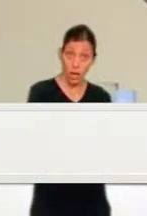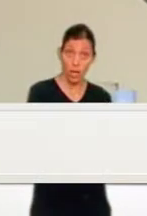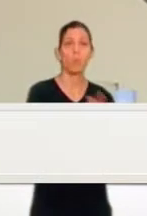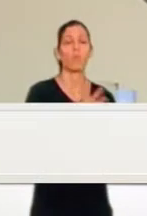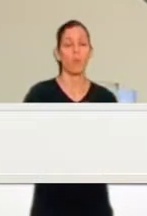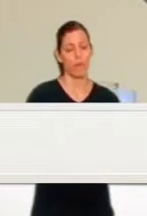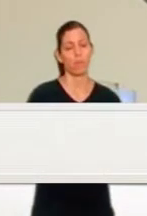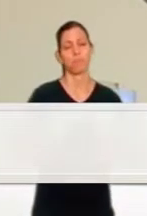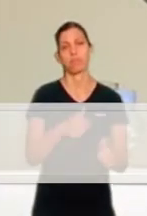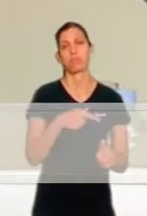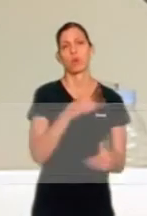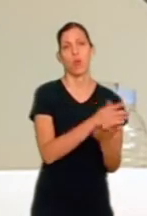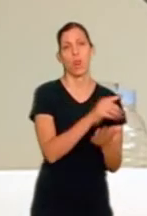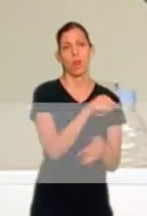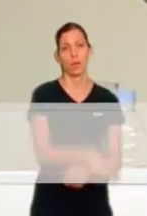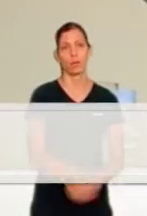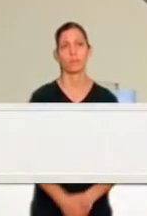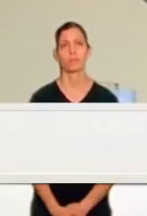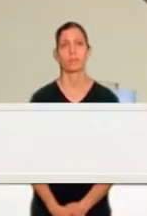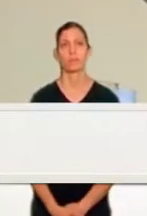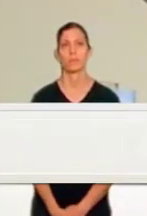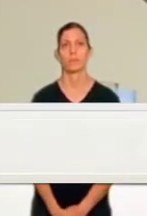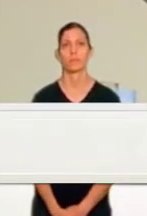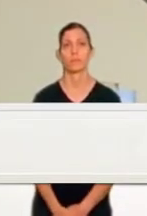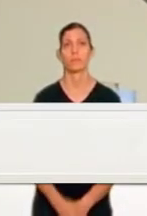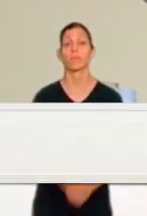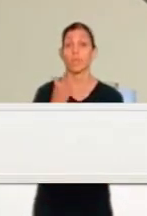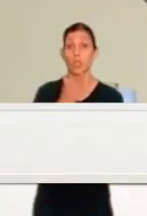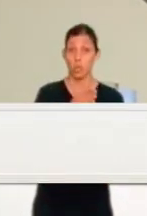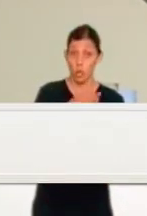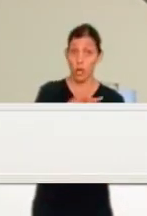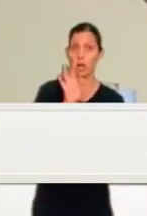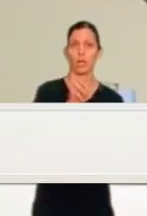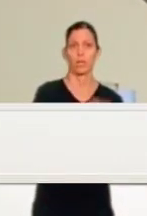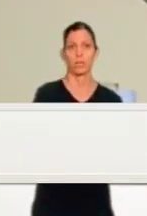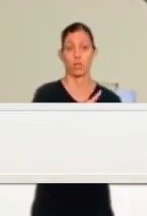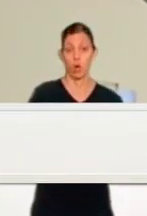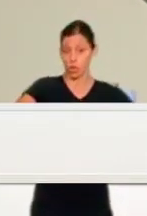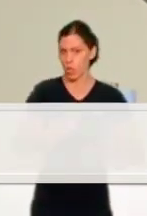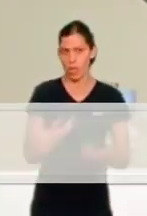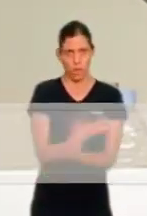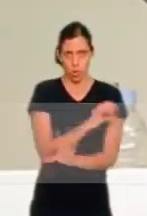En el centre, no en el programa. En el centre que han triat amb totes les conseqüències.